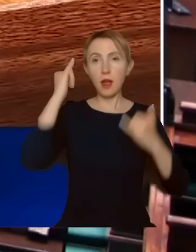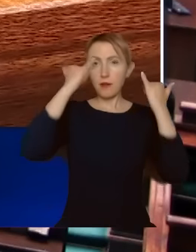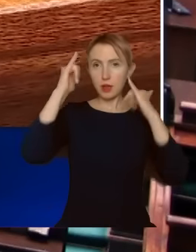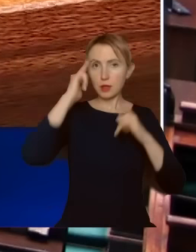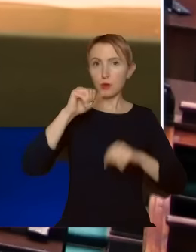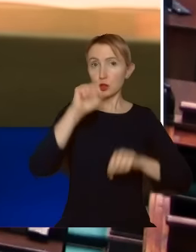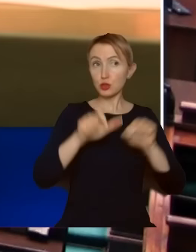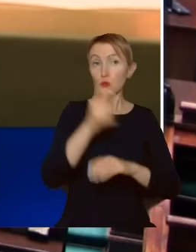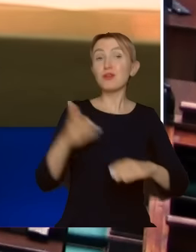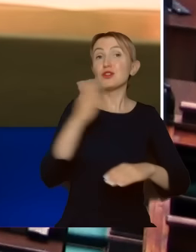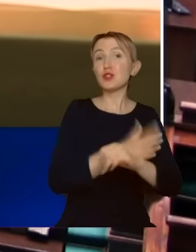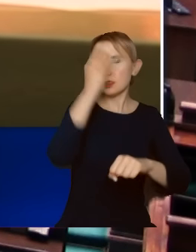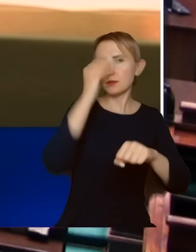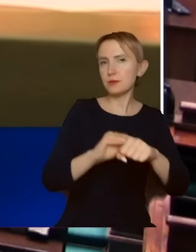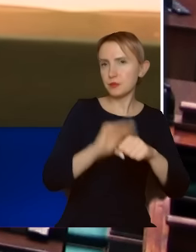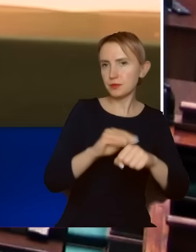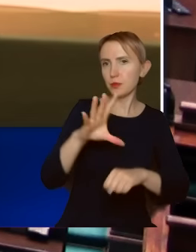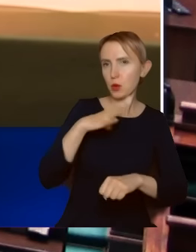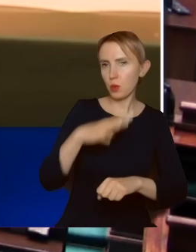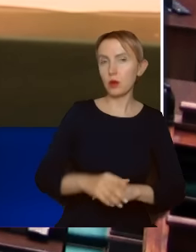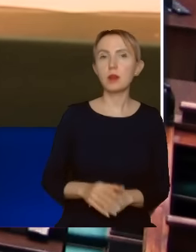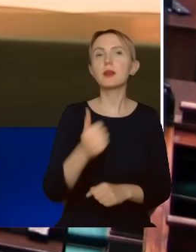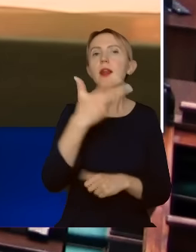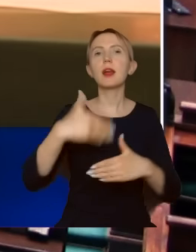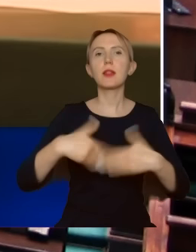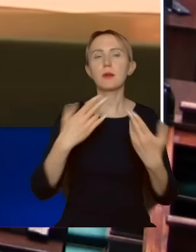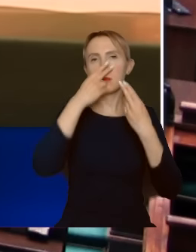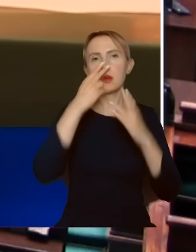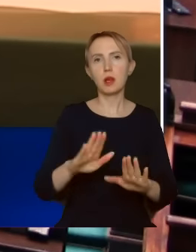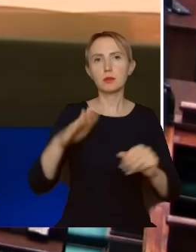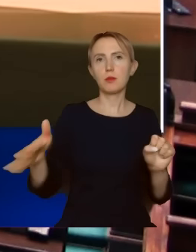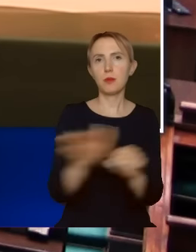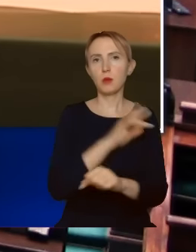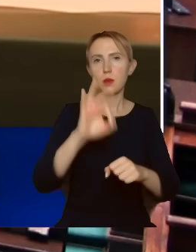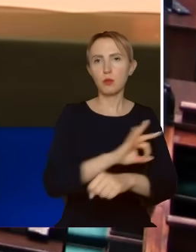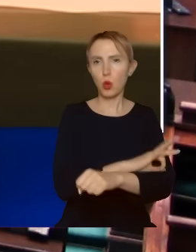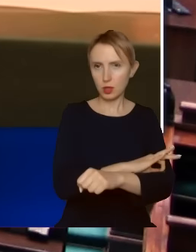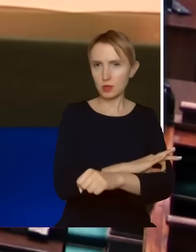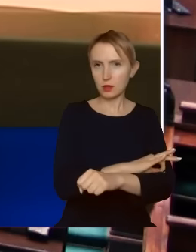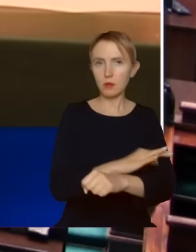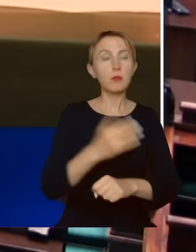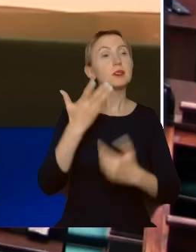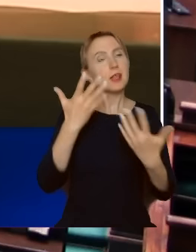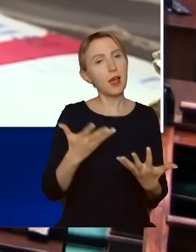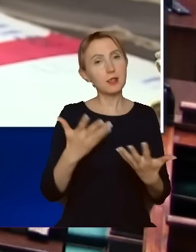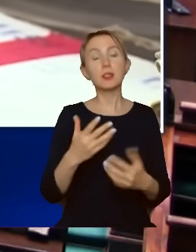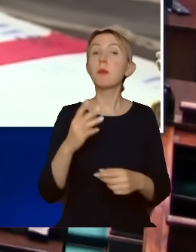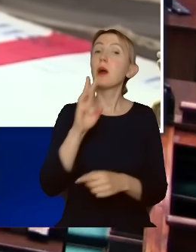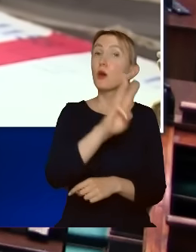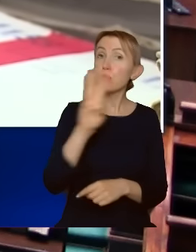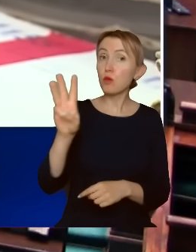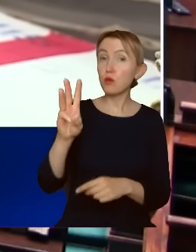podnoszona już za kilkanaście dni Przedstawimy kompleksowy projekt bardzo Zachęcam do wchodzenia na stronę